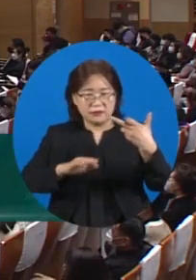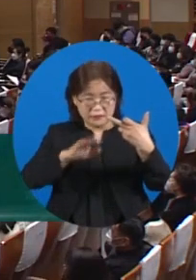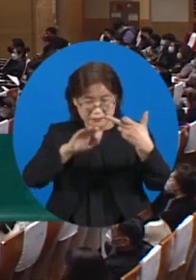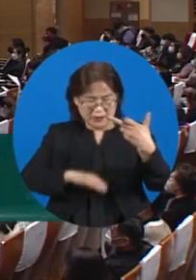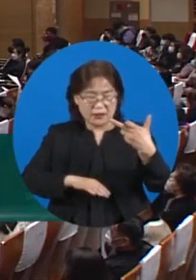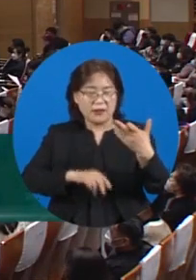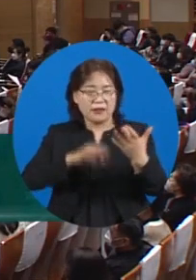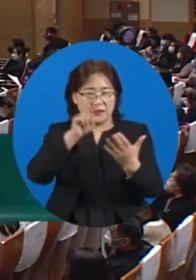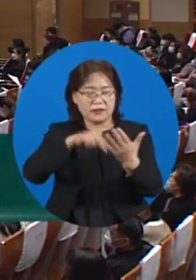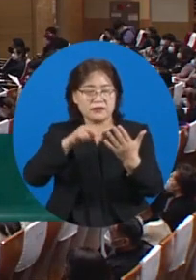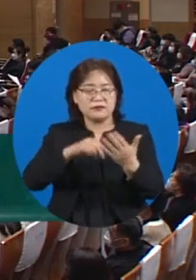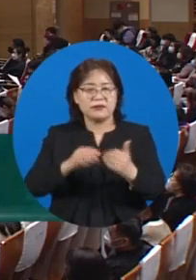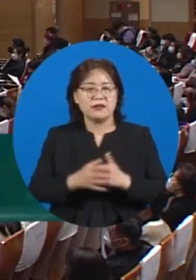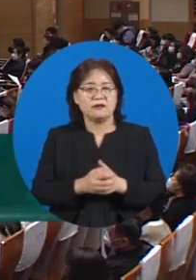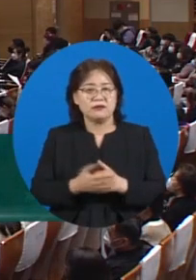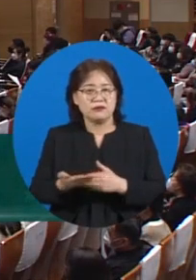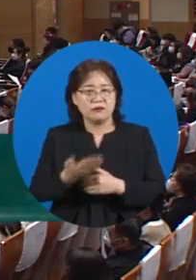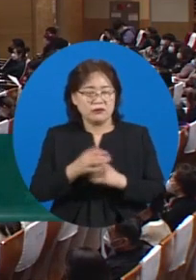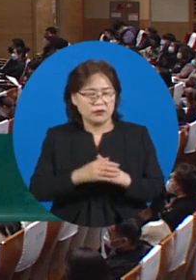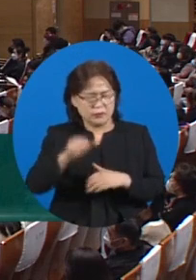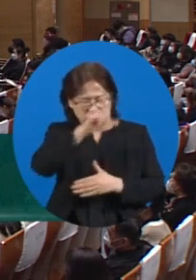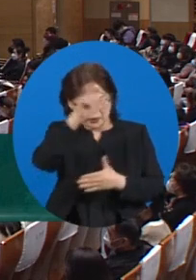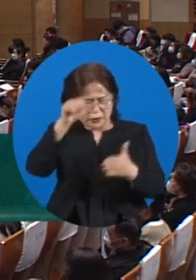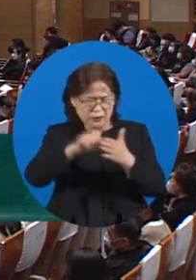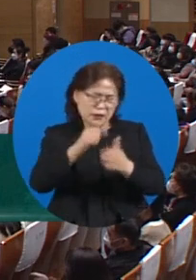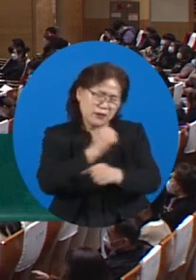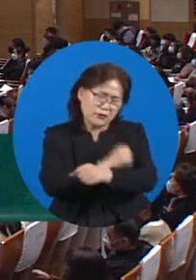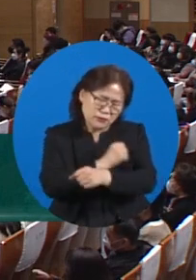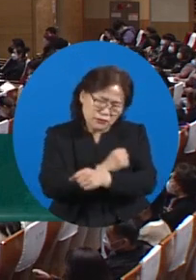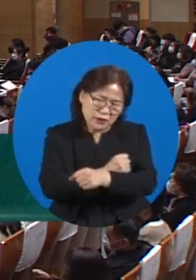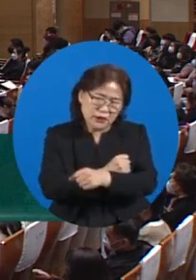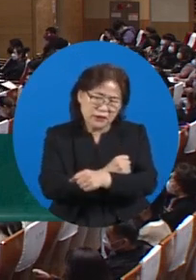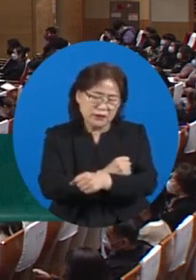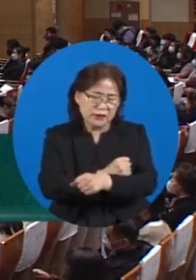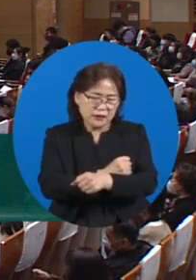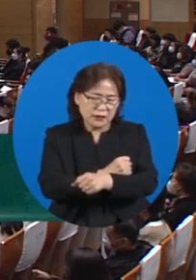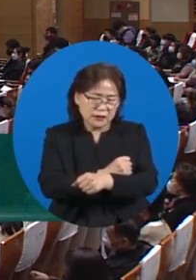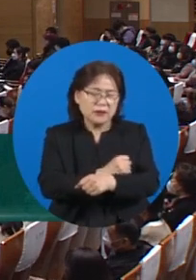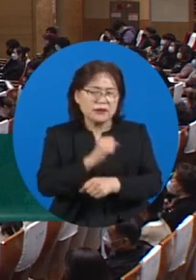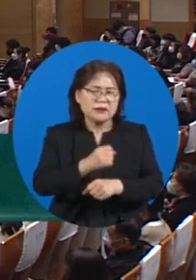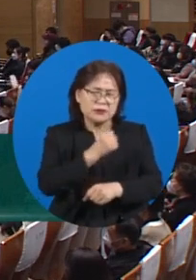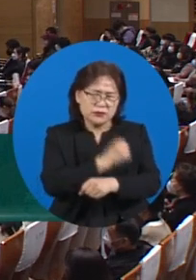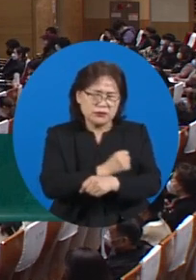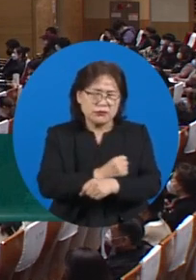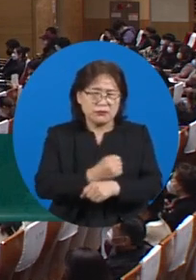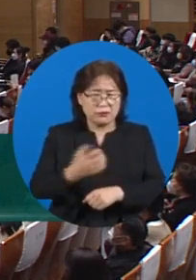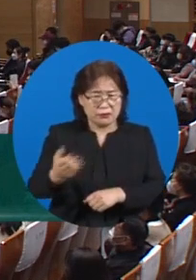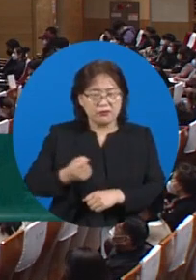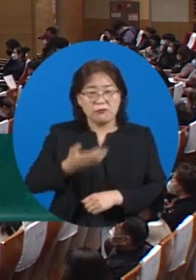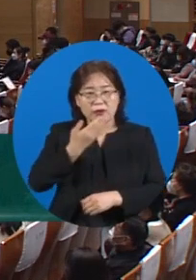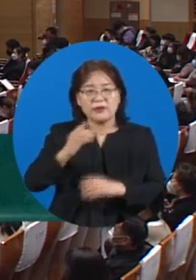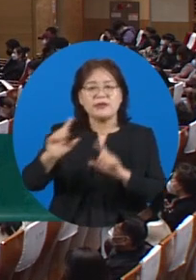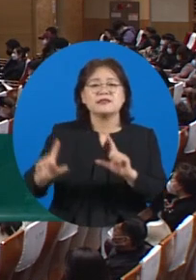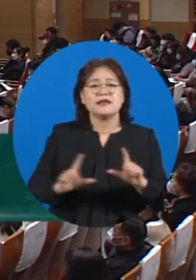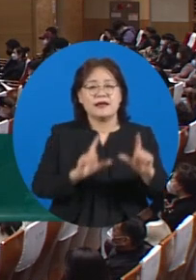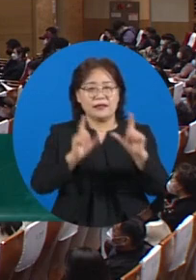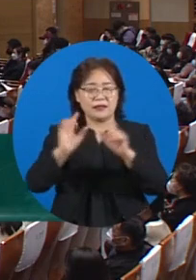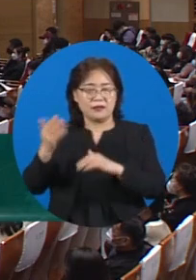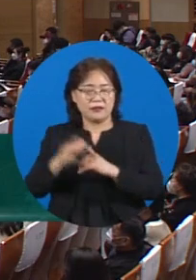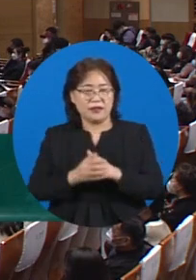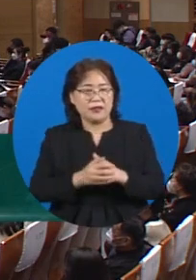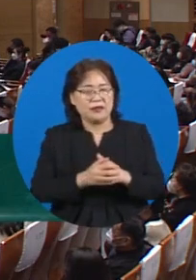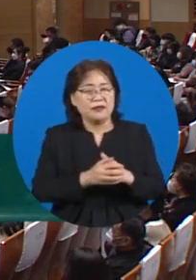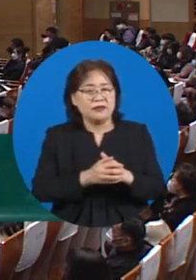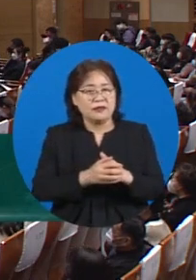있겠습니다 다가 초 너른 내 평생의 수고하여 야 그 소산을 먹으리라 19절에 말씀도 있겠습니다